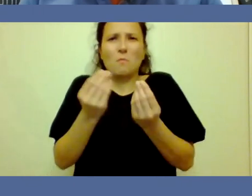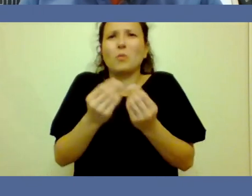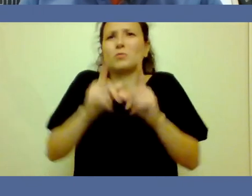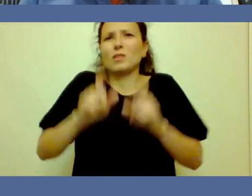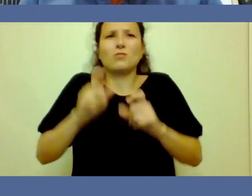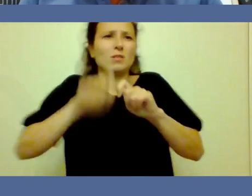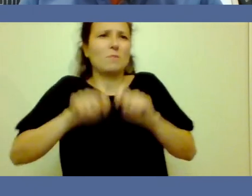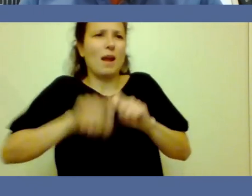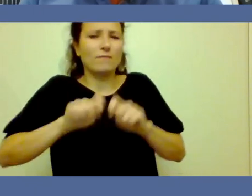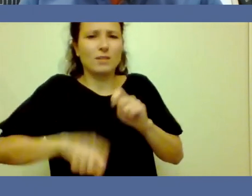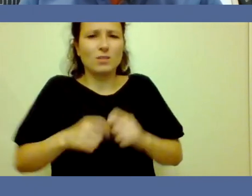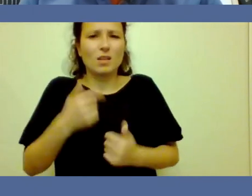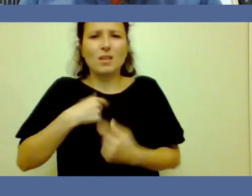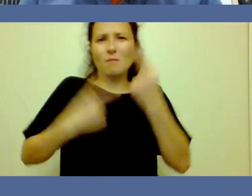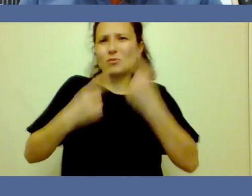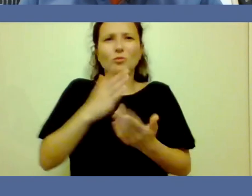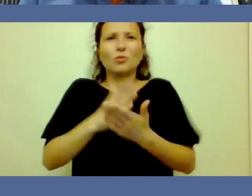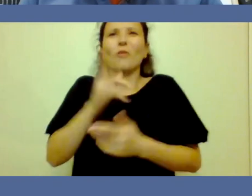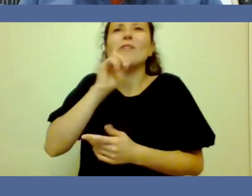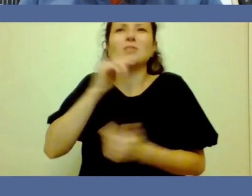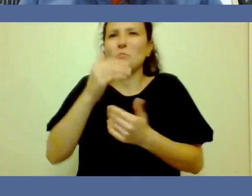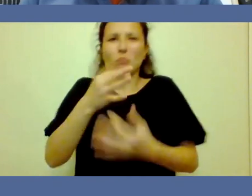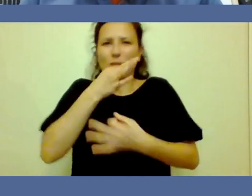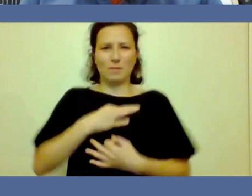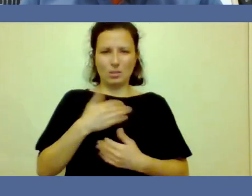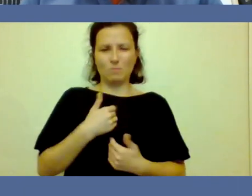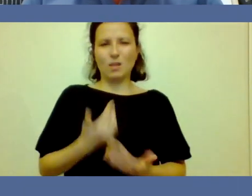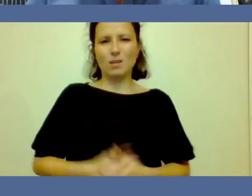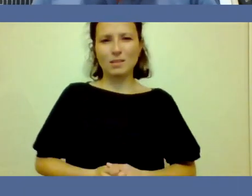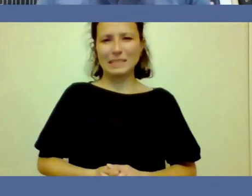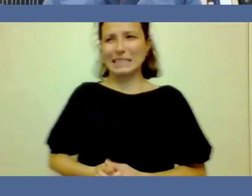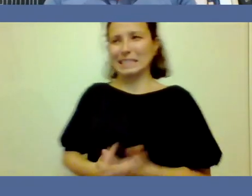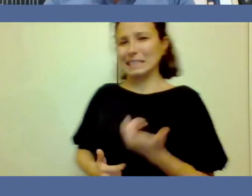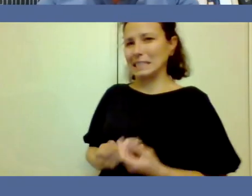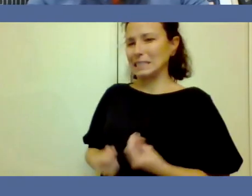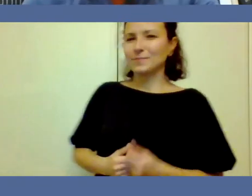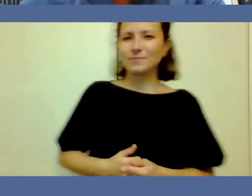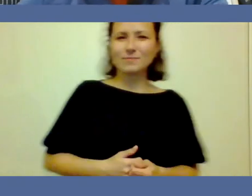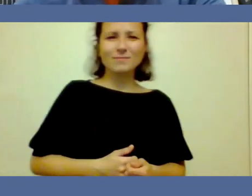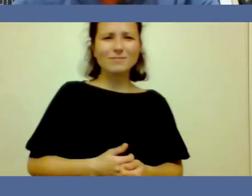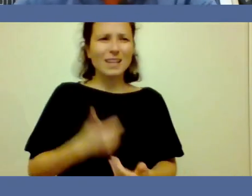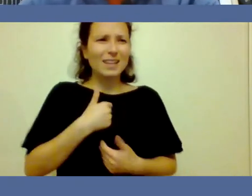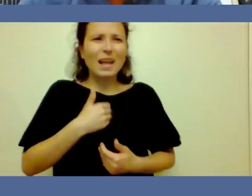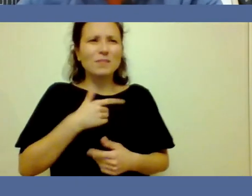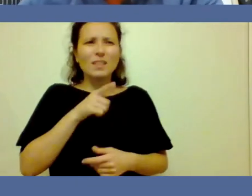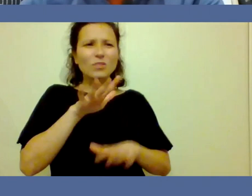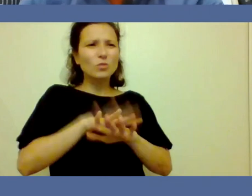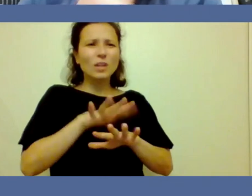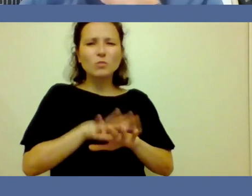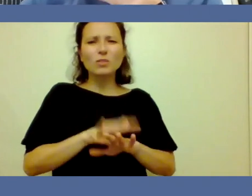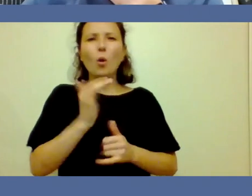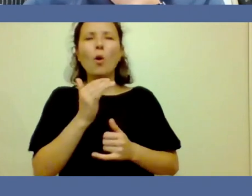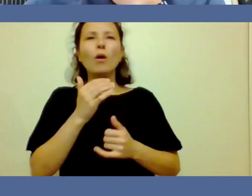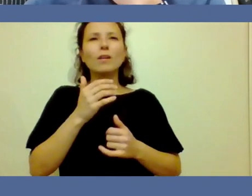mówi? Ja myślę, że to tylko facet mógł zadać takie pytanie. Pan jest facetem i pan traktuje to jako rodzaj takiej